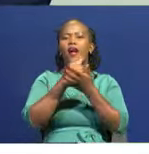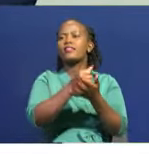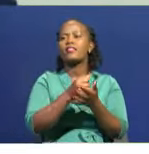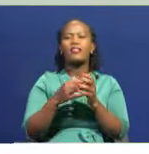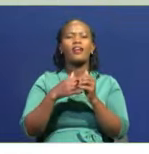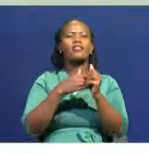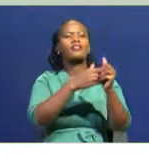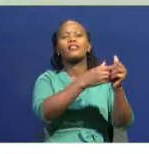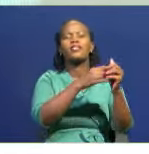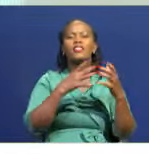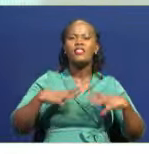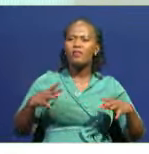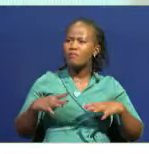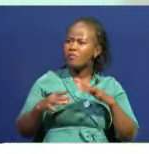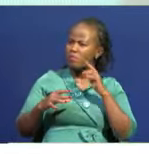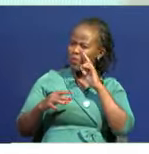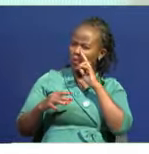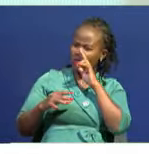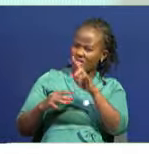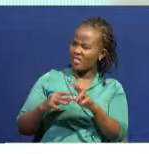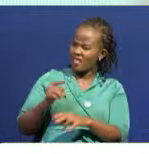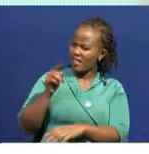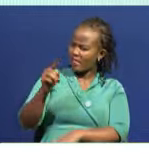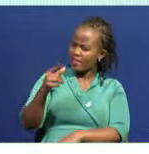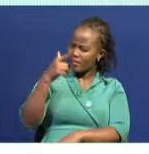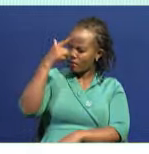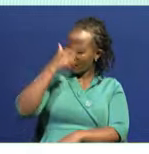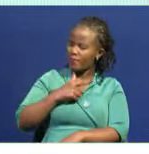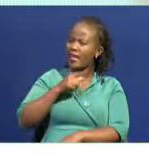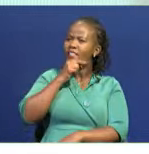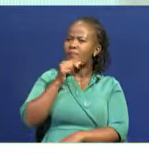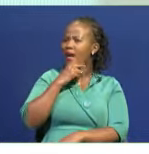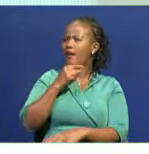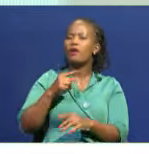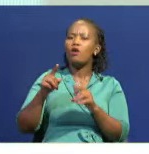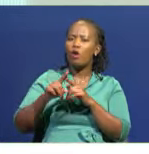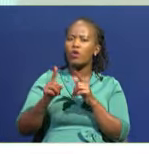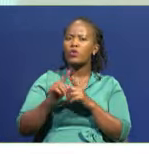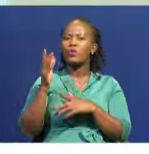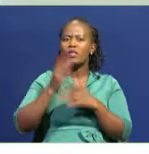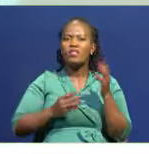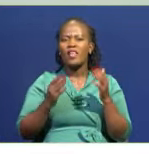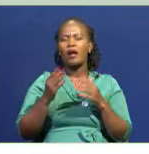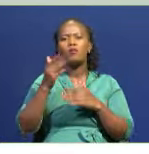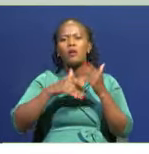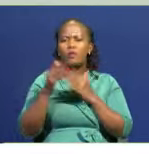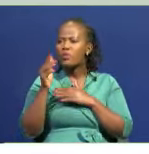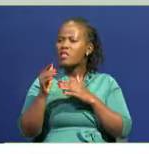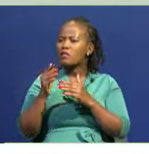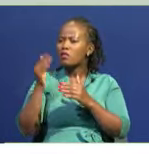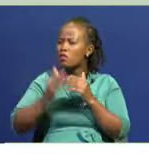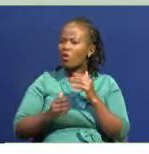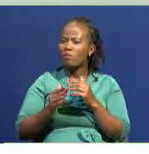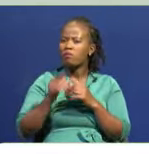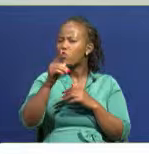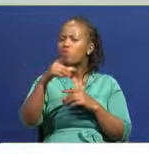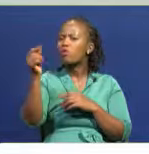and all that people see is, hey, this blind man, and in some buildings we are stopped, hey, where unapeleka huyu wapi?